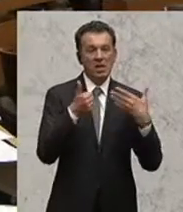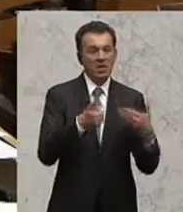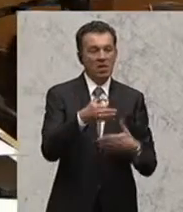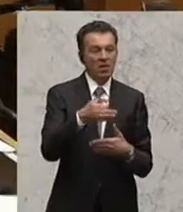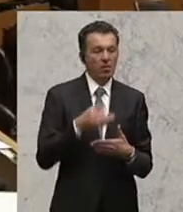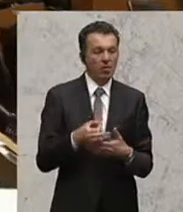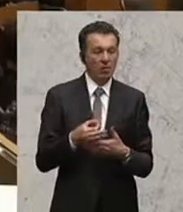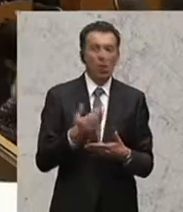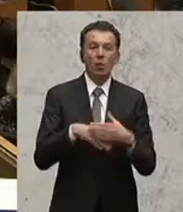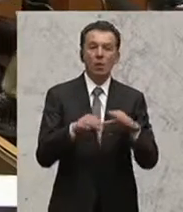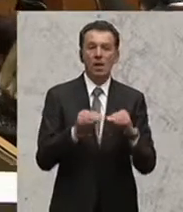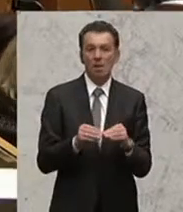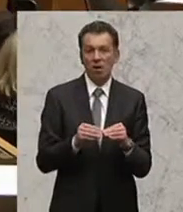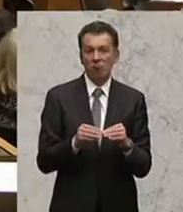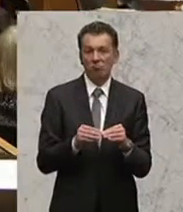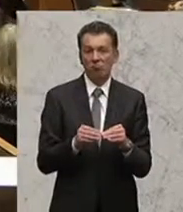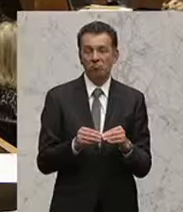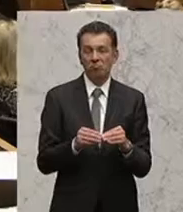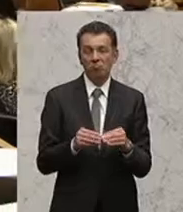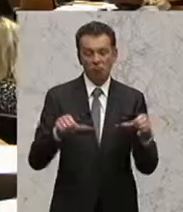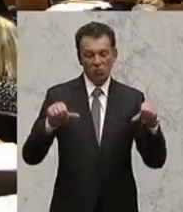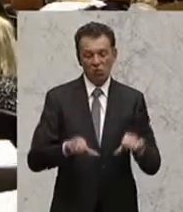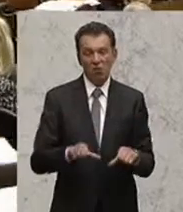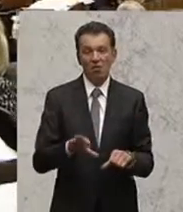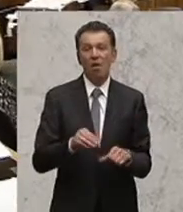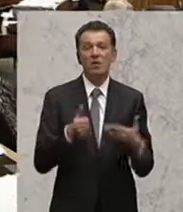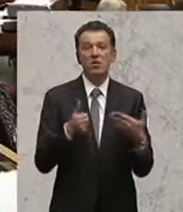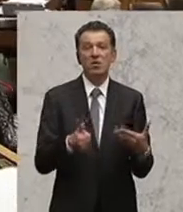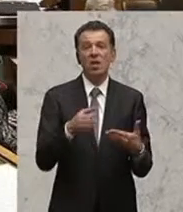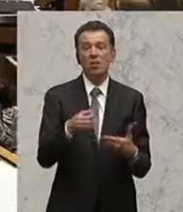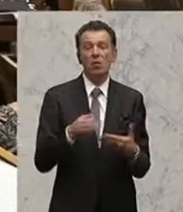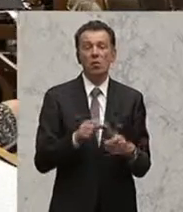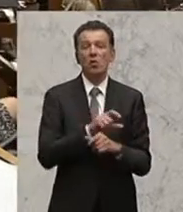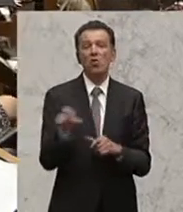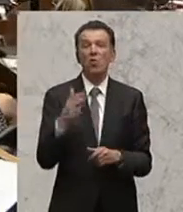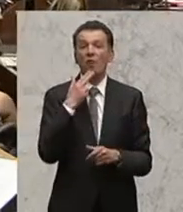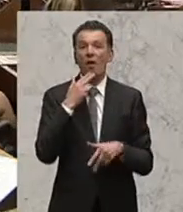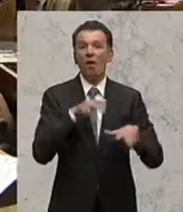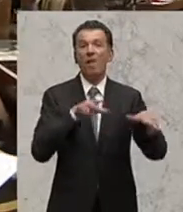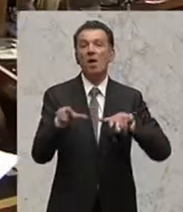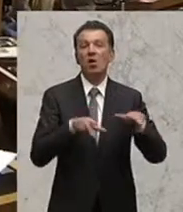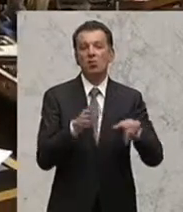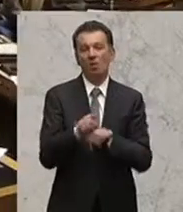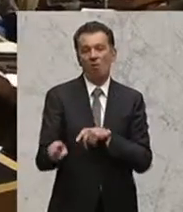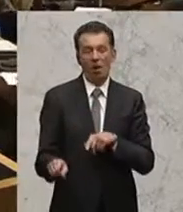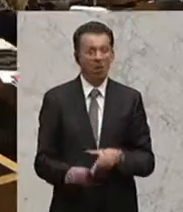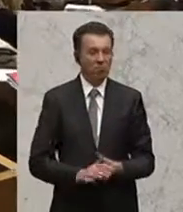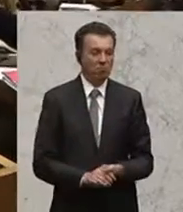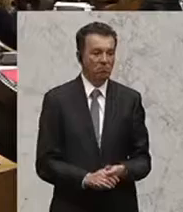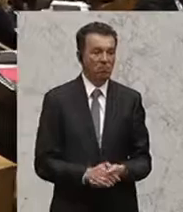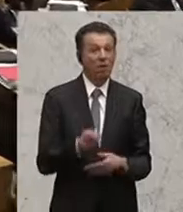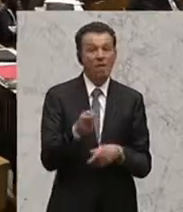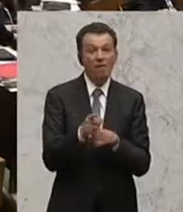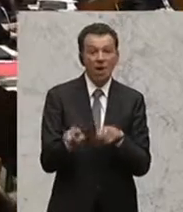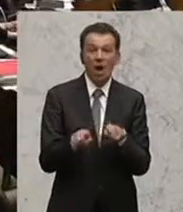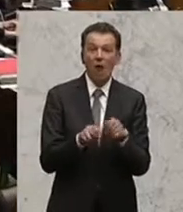des Scheiterns von Unternehmen auf Managementfehlern zurückzuführen sind. Und wenn zu solchen Fehlern dann auch